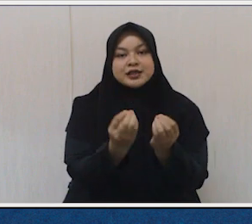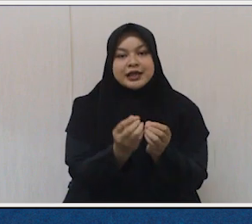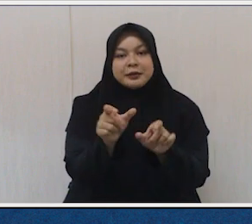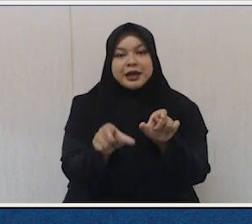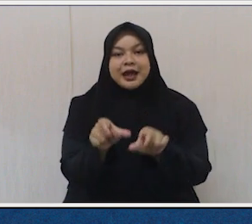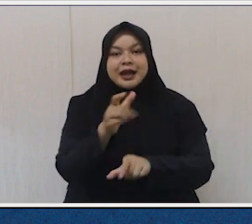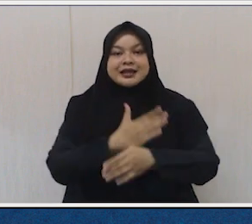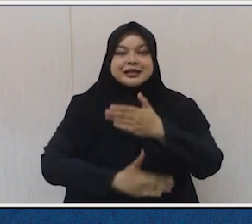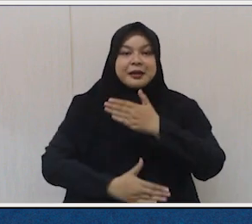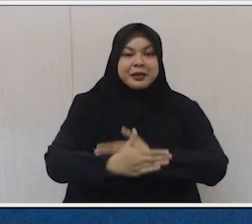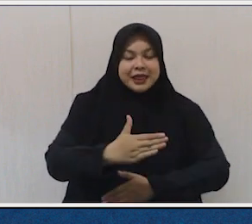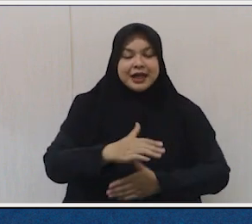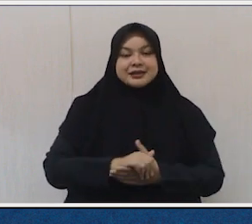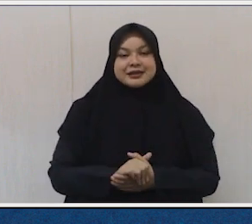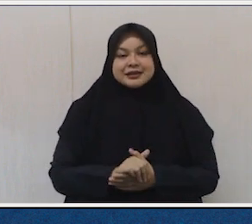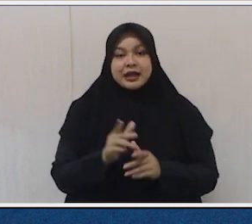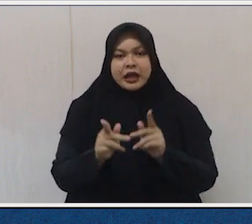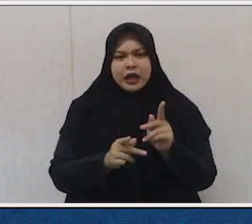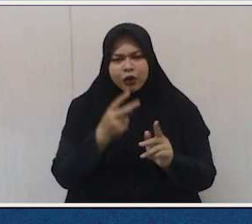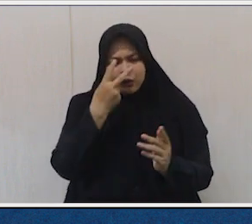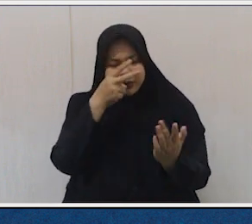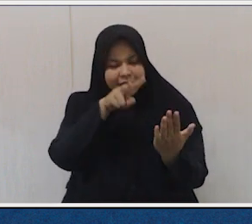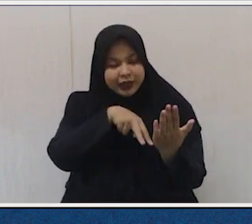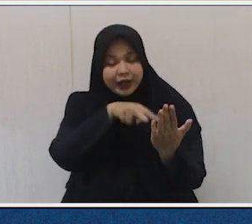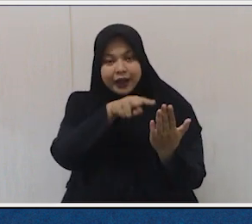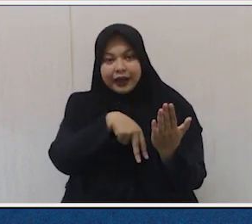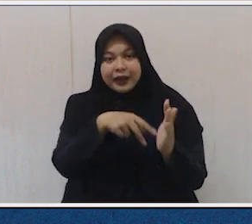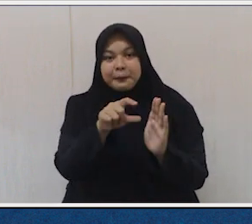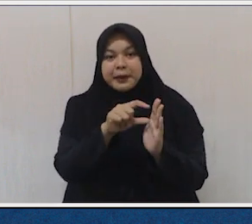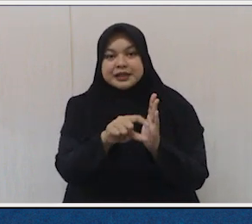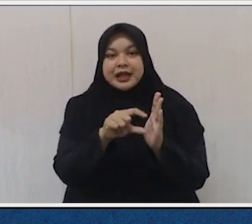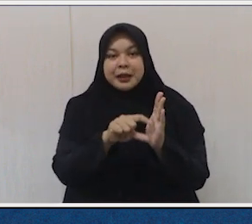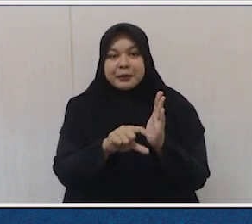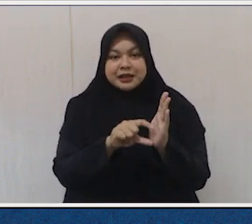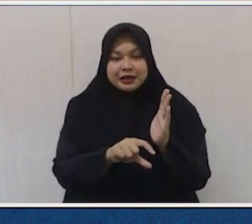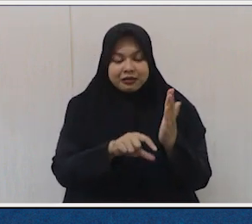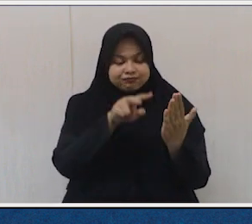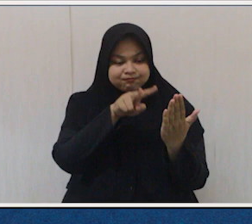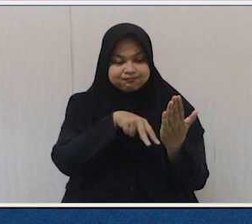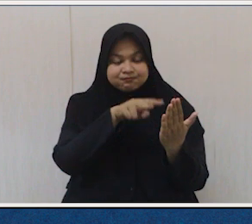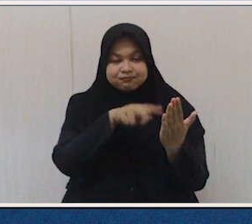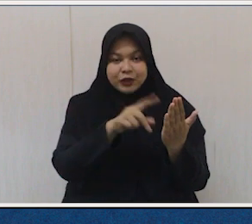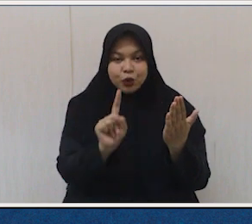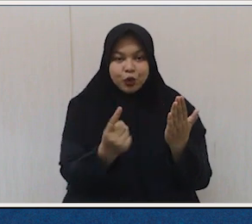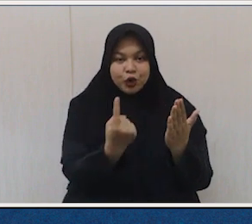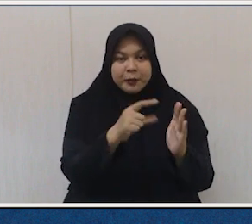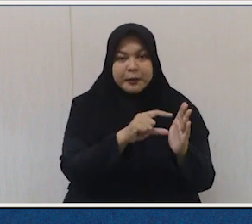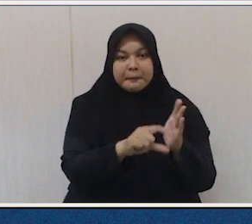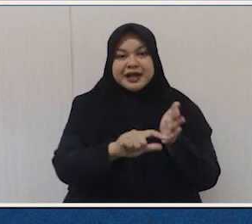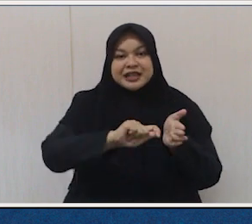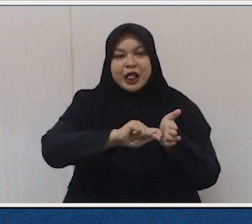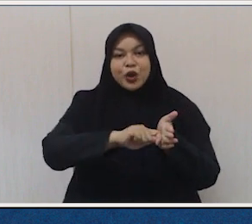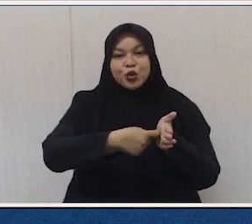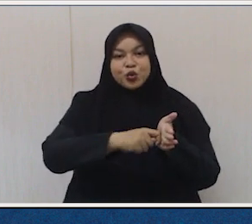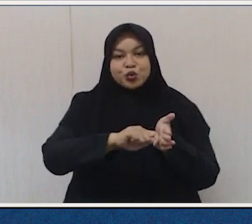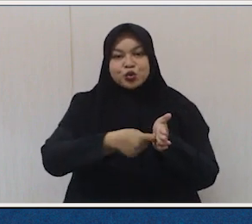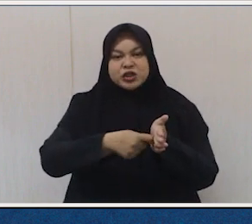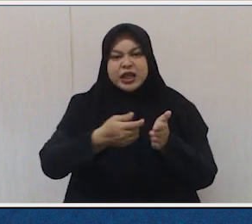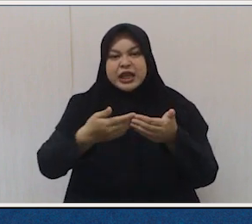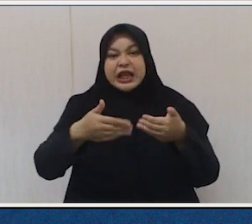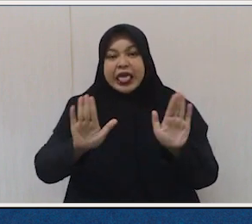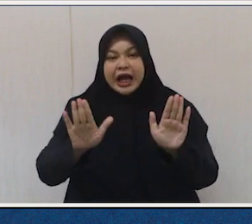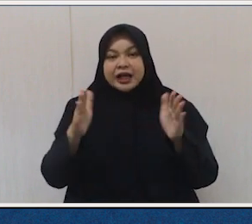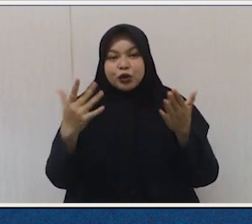organisasiabilitas jadi memang kalau kita perhatikan beberapa pasalnya terutama terutama pasal kunci yang hilang itu adalah